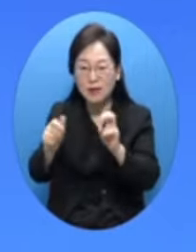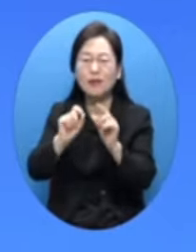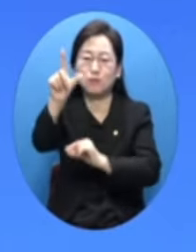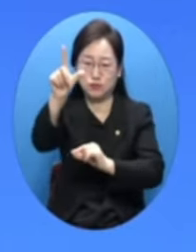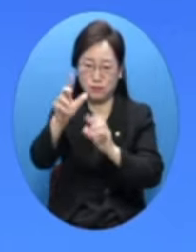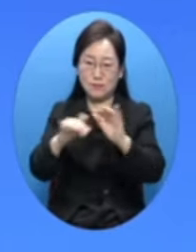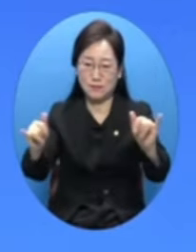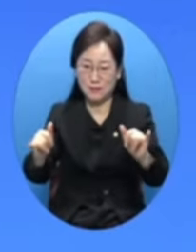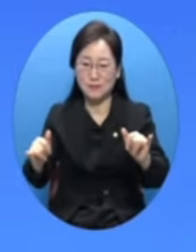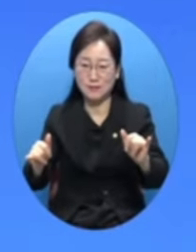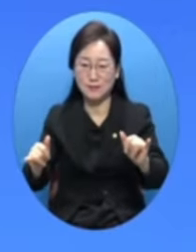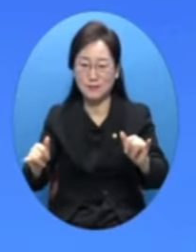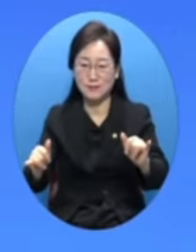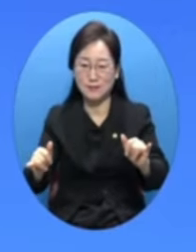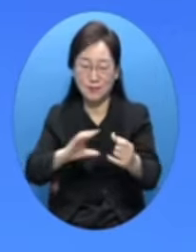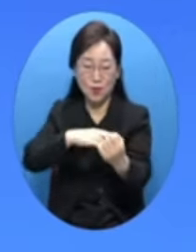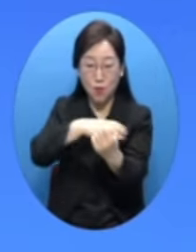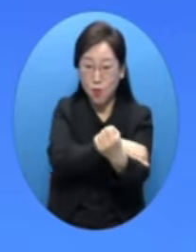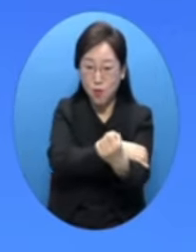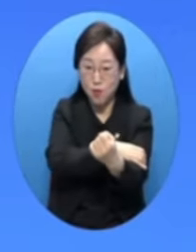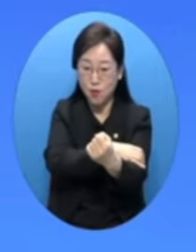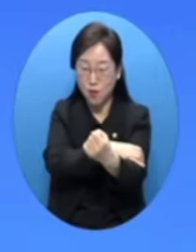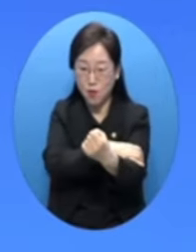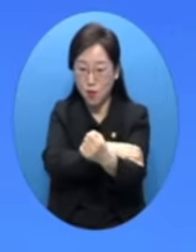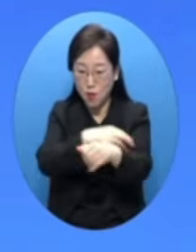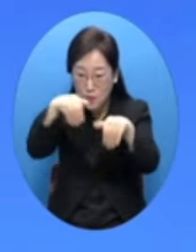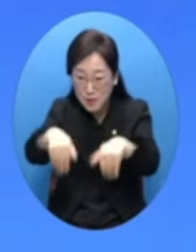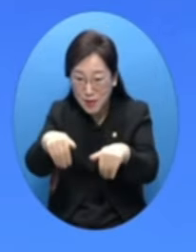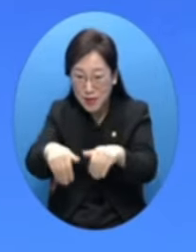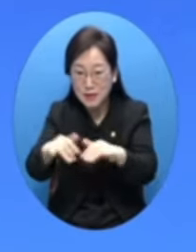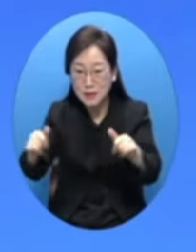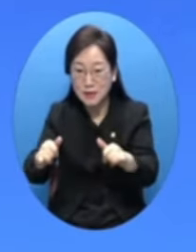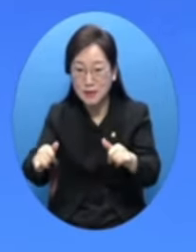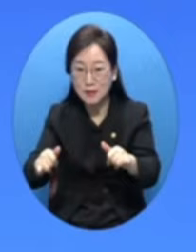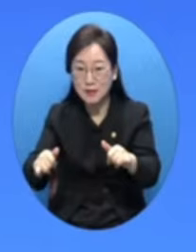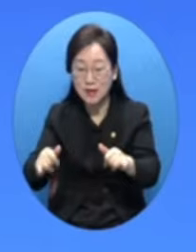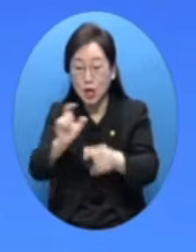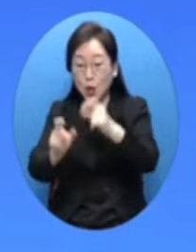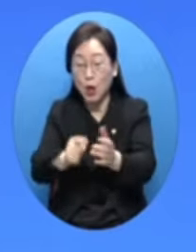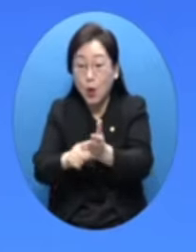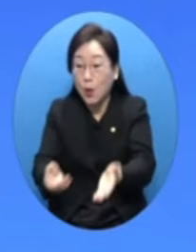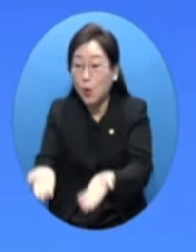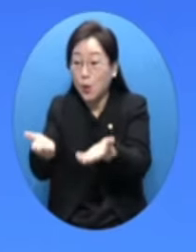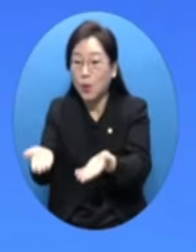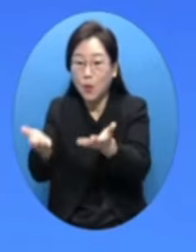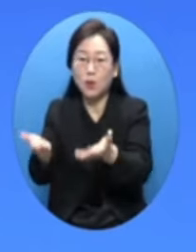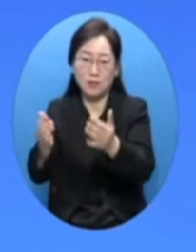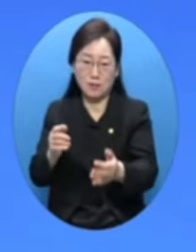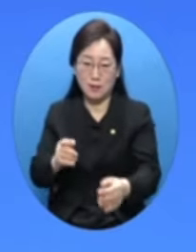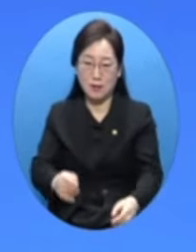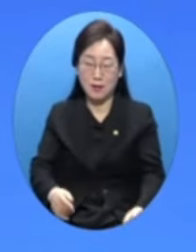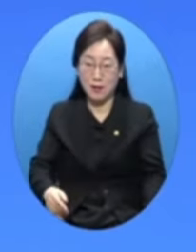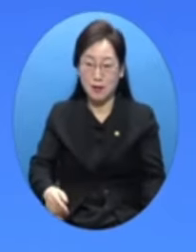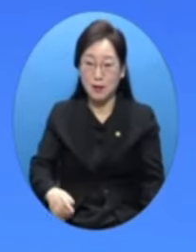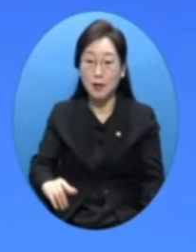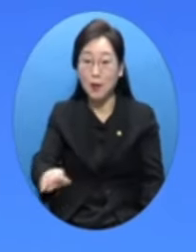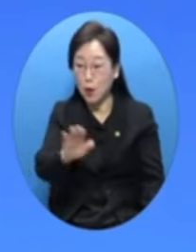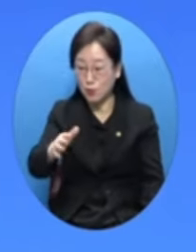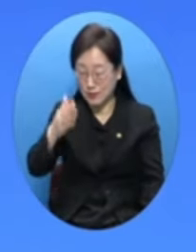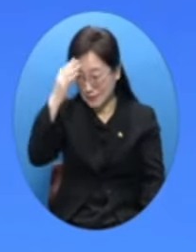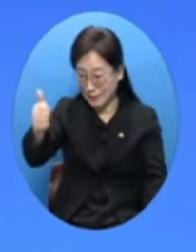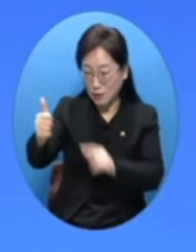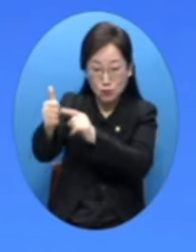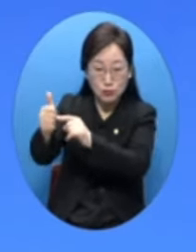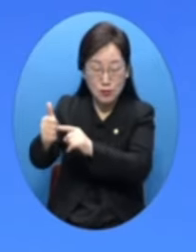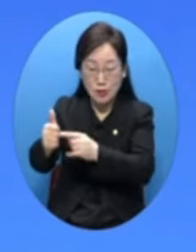그렇습니다. 권력자들을 모시는 사람들이 결국 고려해서 더 격분시켜요. 더 격분시켜요. 우리 장군을